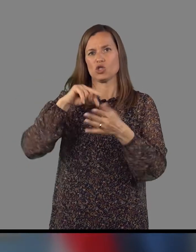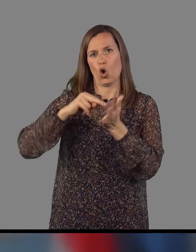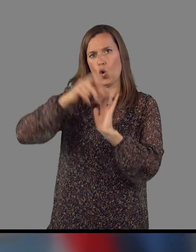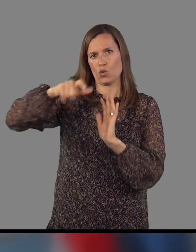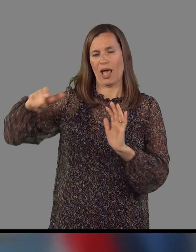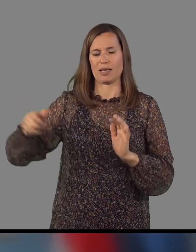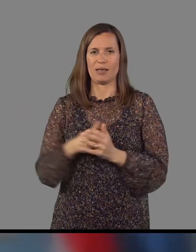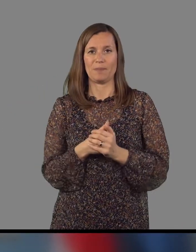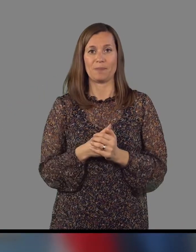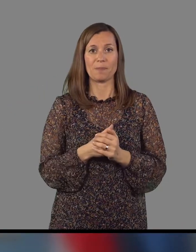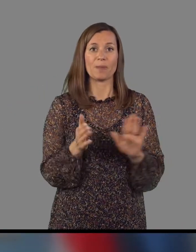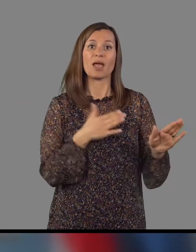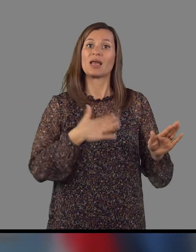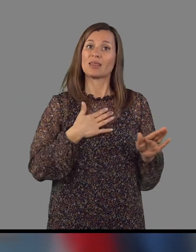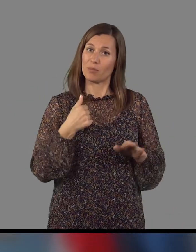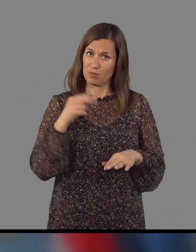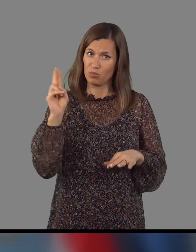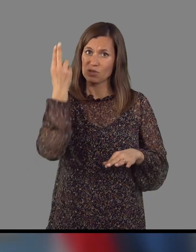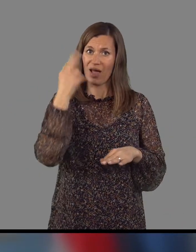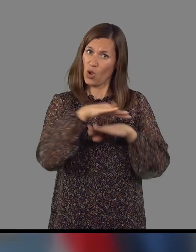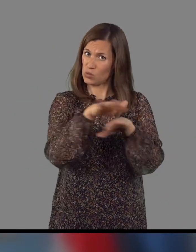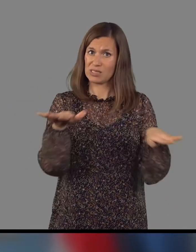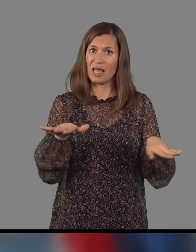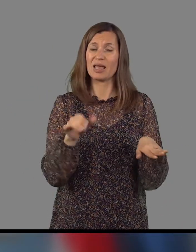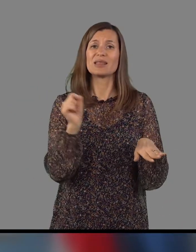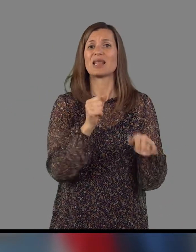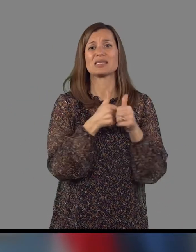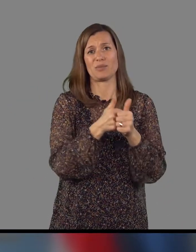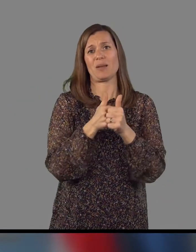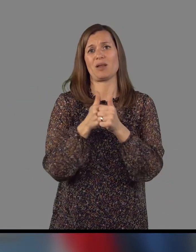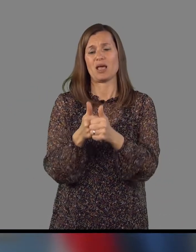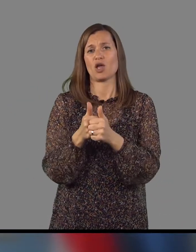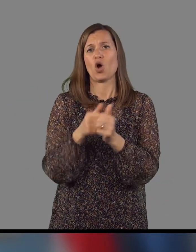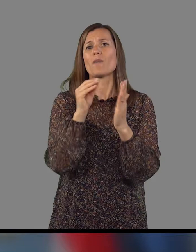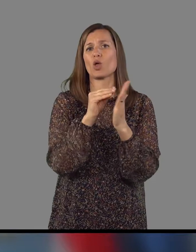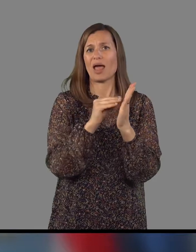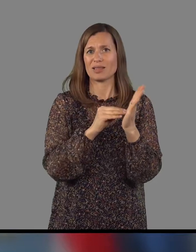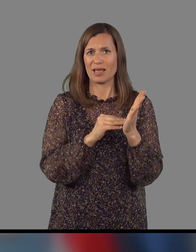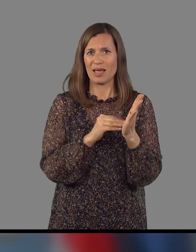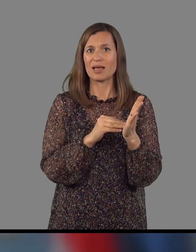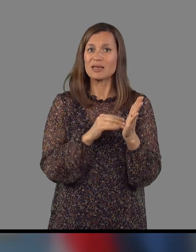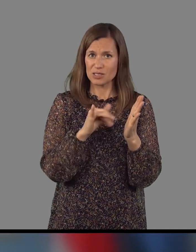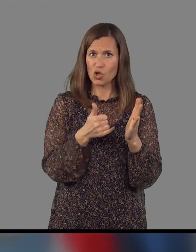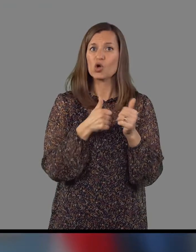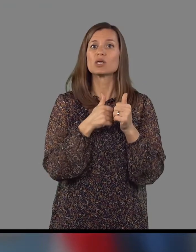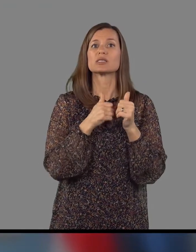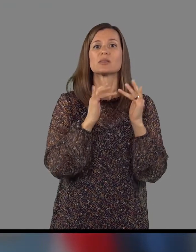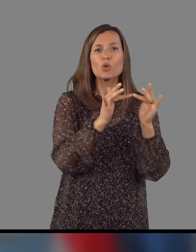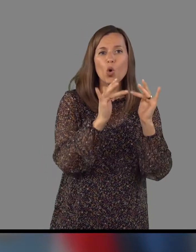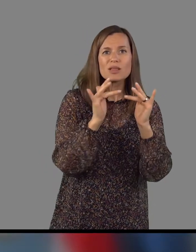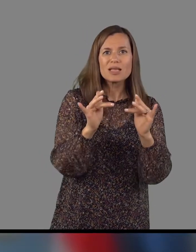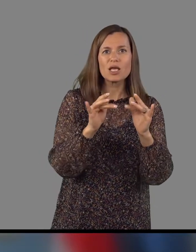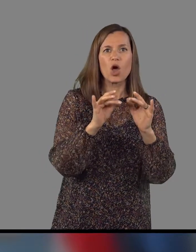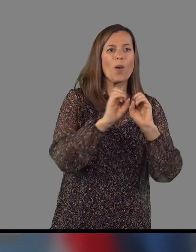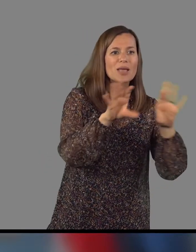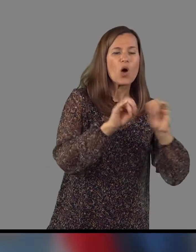strokovnjaki. Rada bi pozvala vse, da spremljajo podatke, ki so sproti